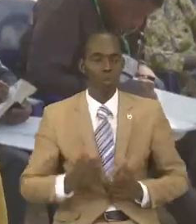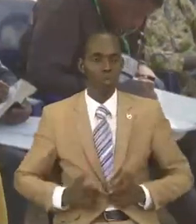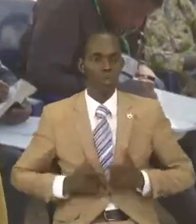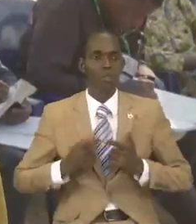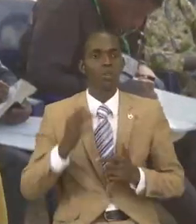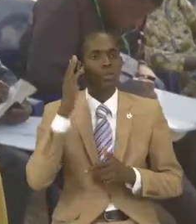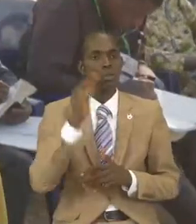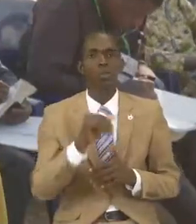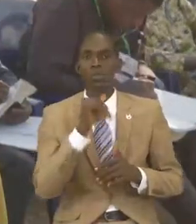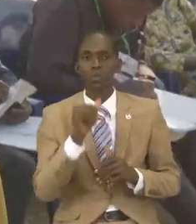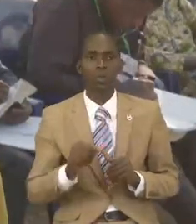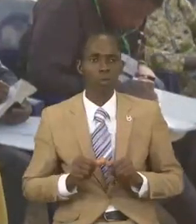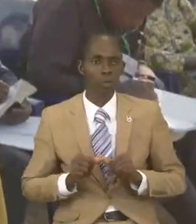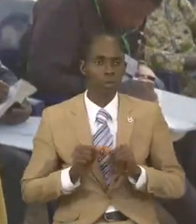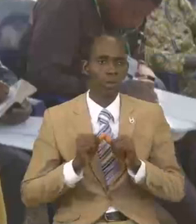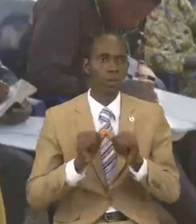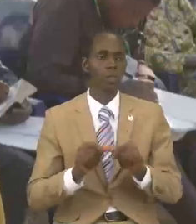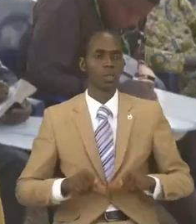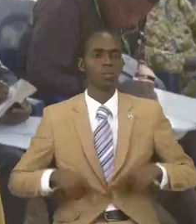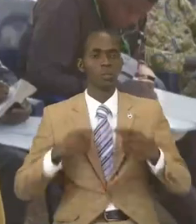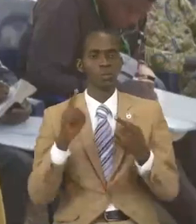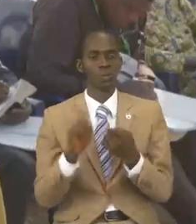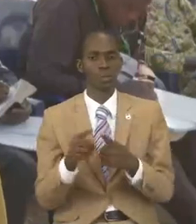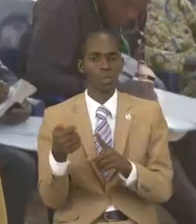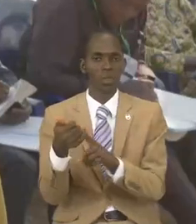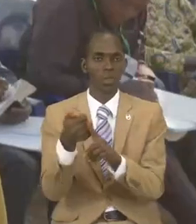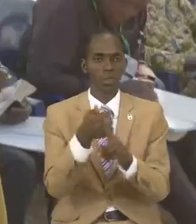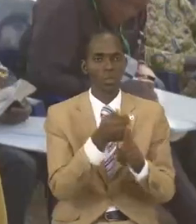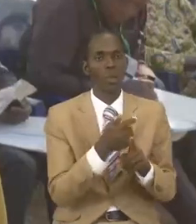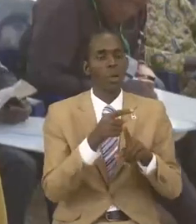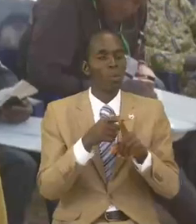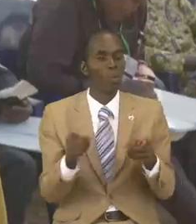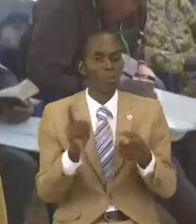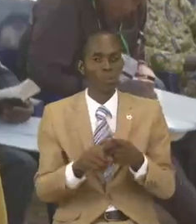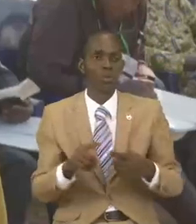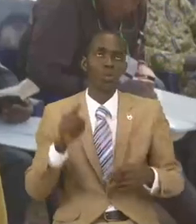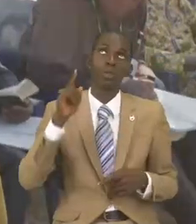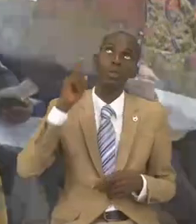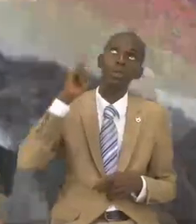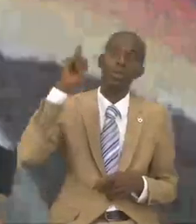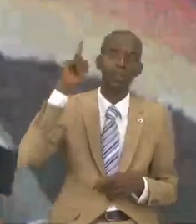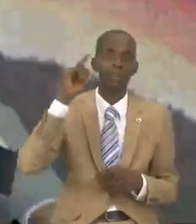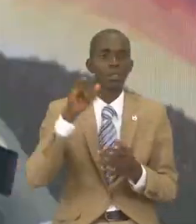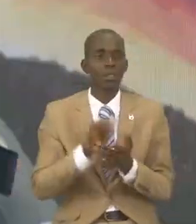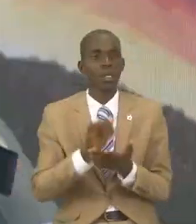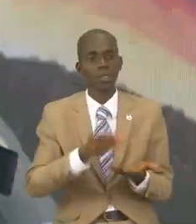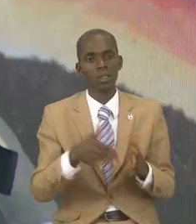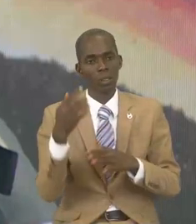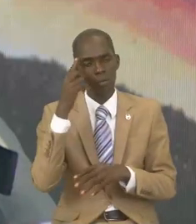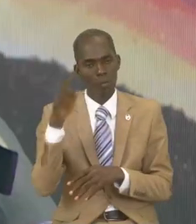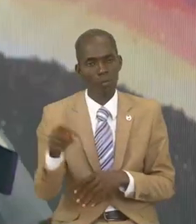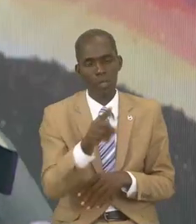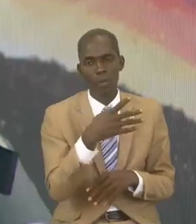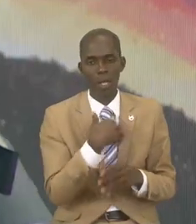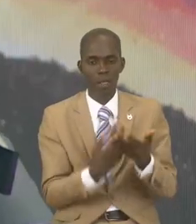pour eux-mêmes, mais ils vivent pour celui qui est mort pour eux et